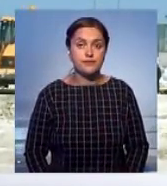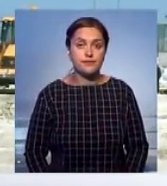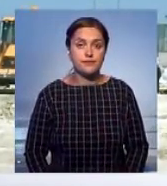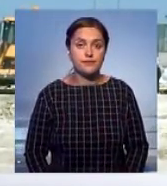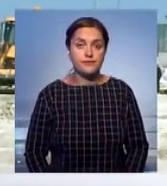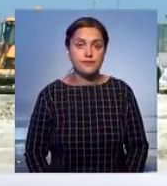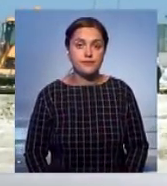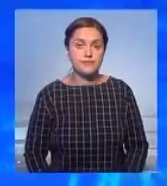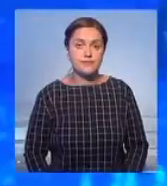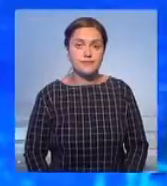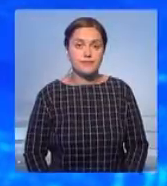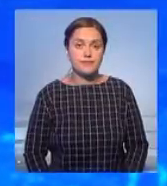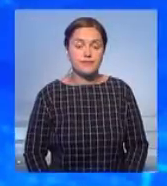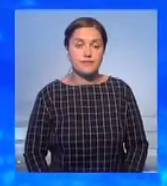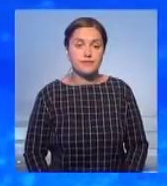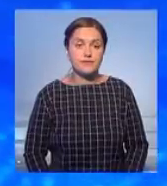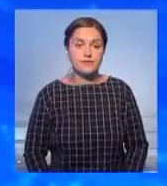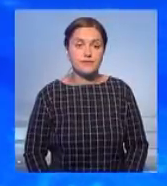24.